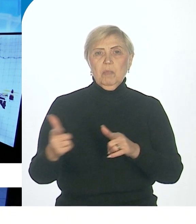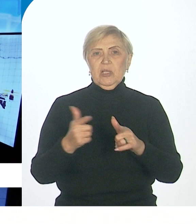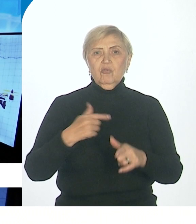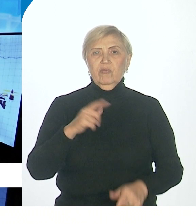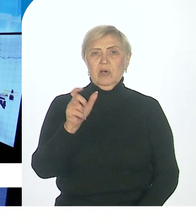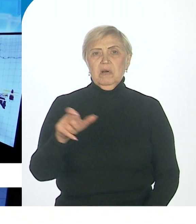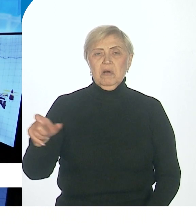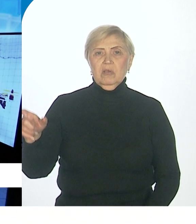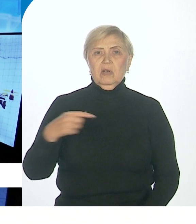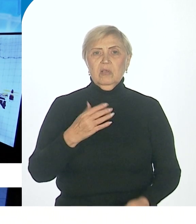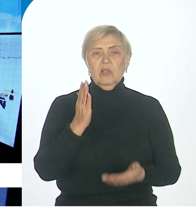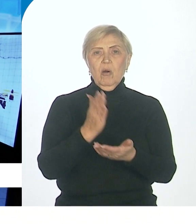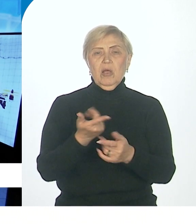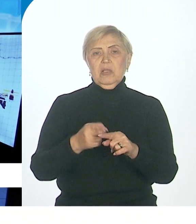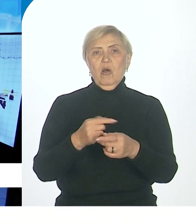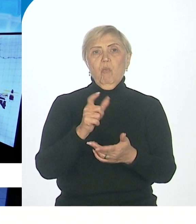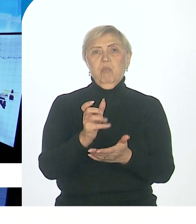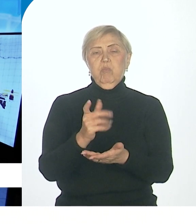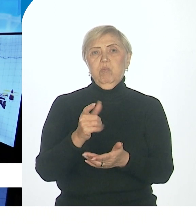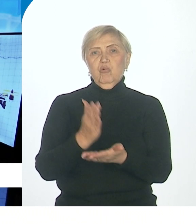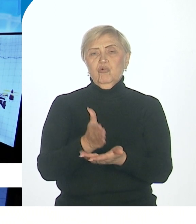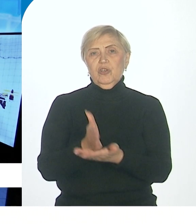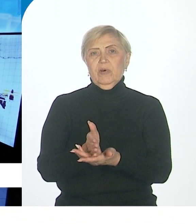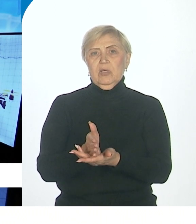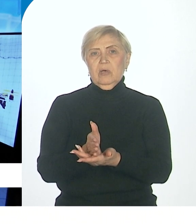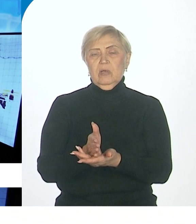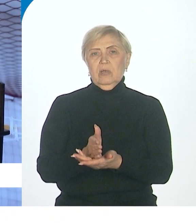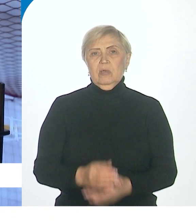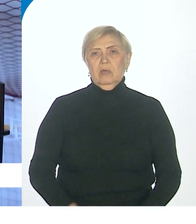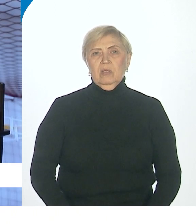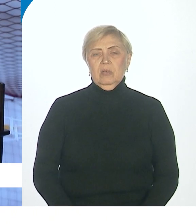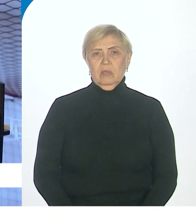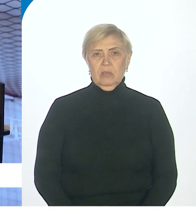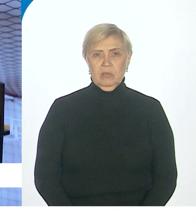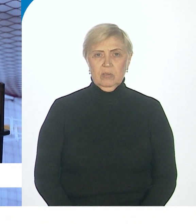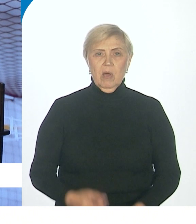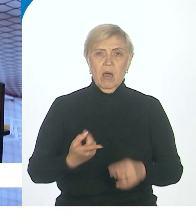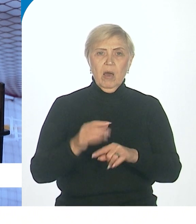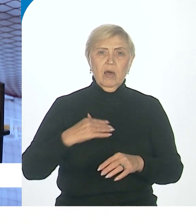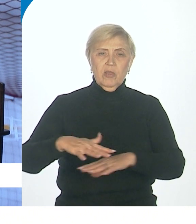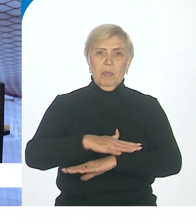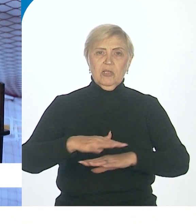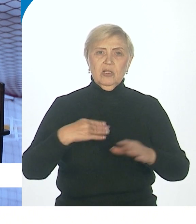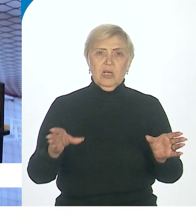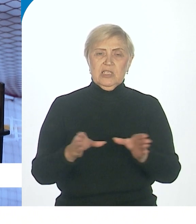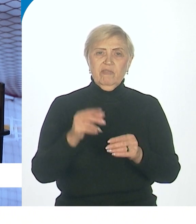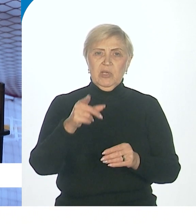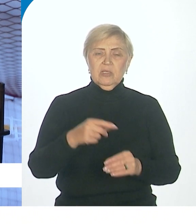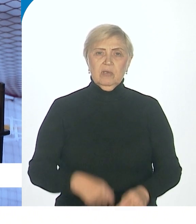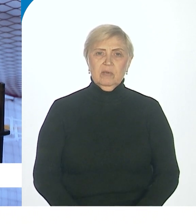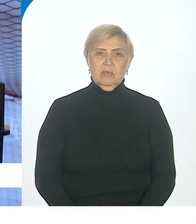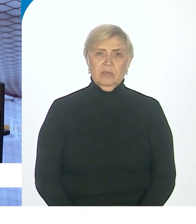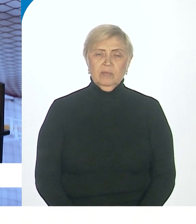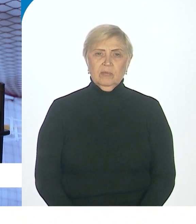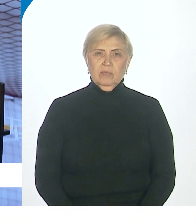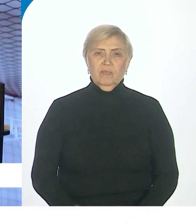цифровой промышленности, кадры для будущего в целом, потому что... Кванторум вообще уникальная площадка, совместно, так как мы структурное